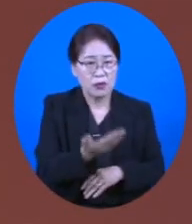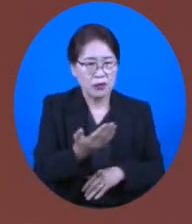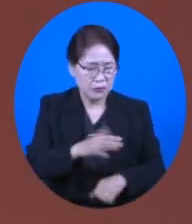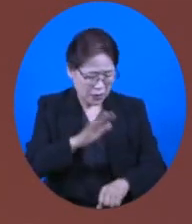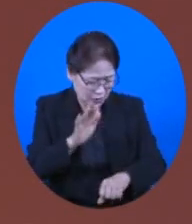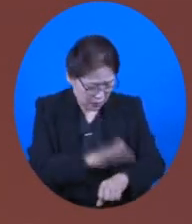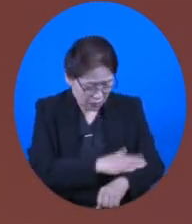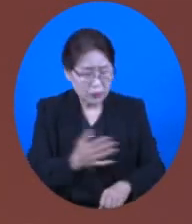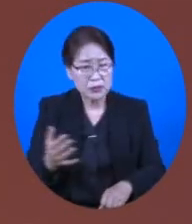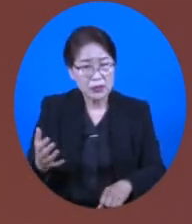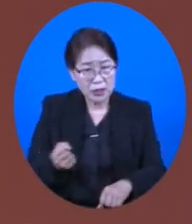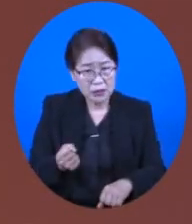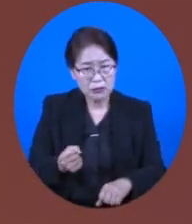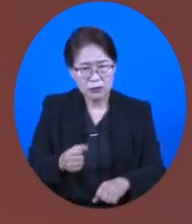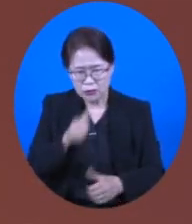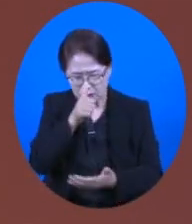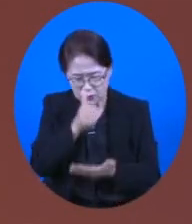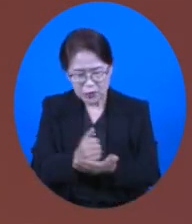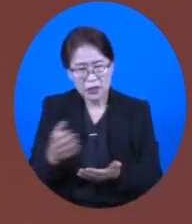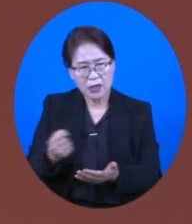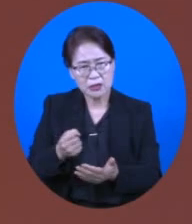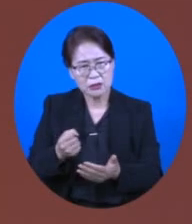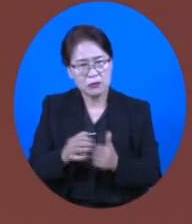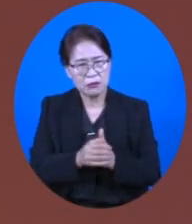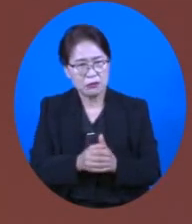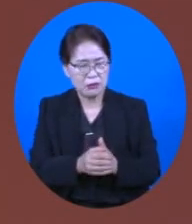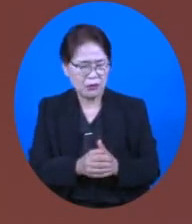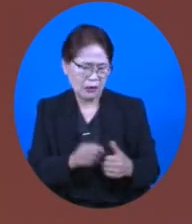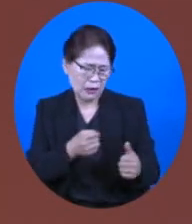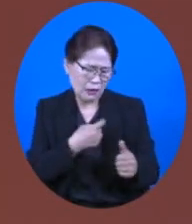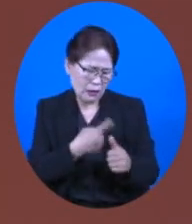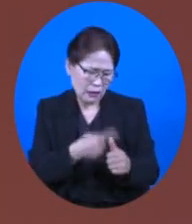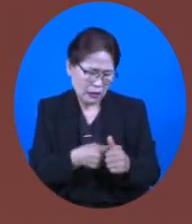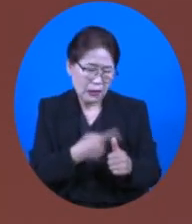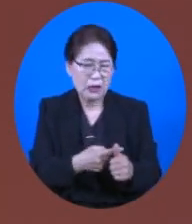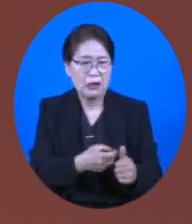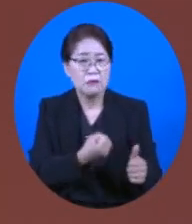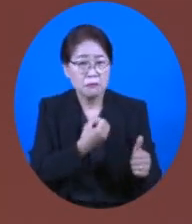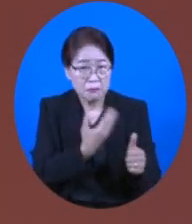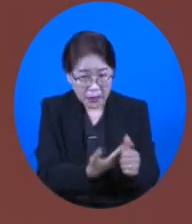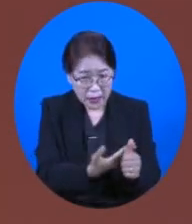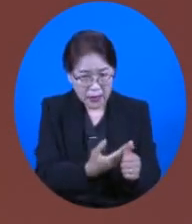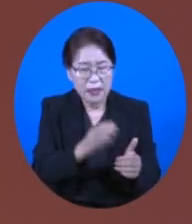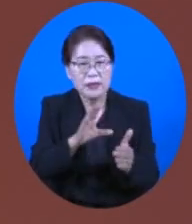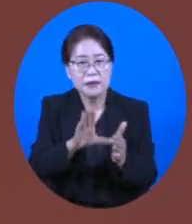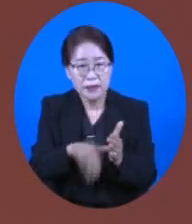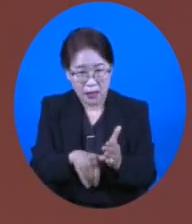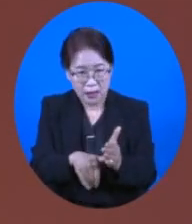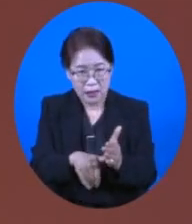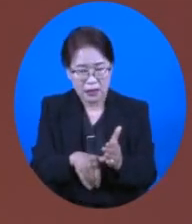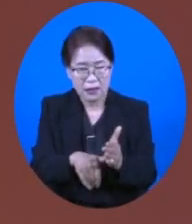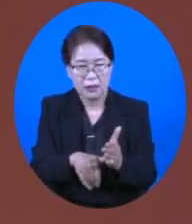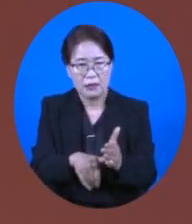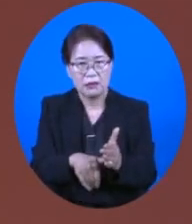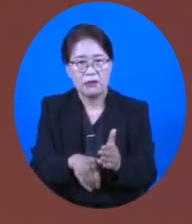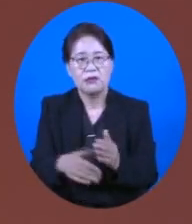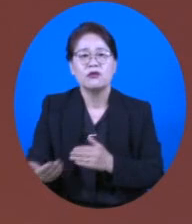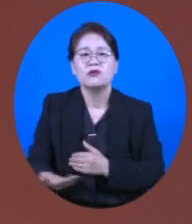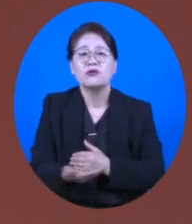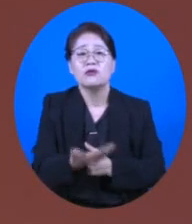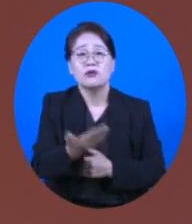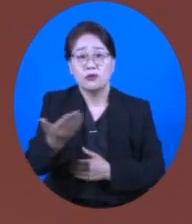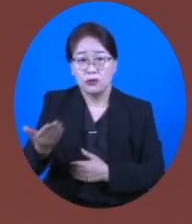허물을 가지고 여러분의 지은 죄를 가지고 들추어내고 까발리면서 참소하고 정죄할 때에